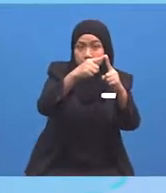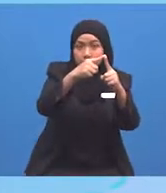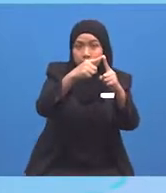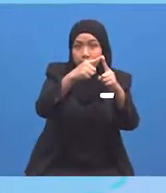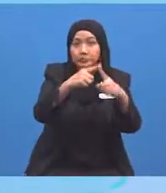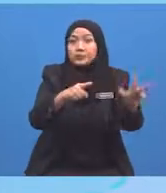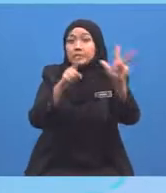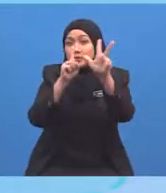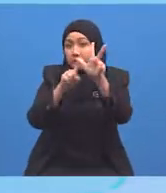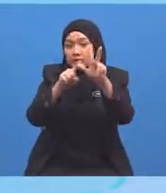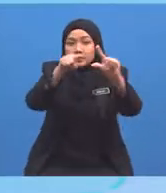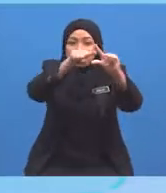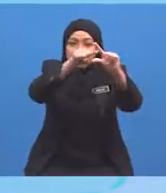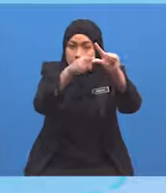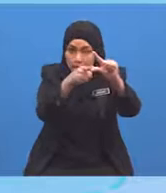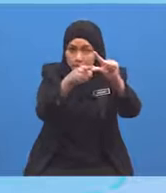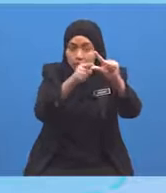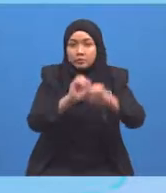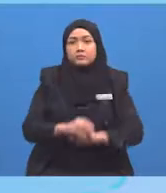dan sudut.